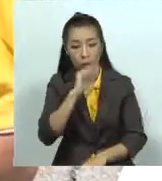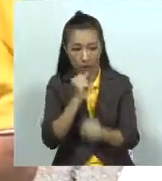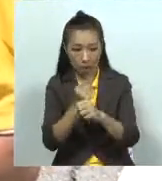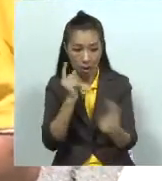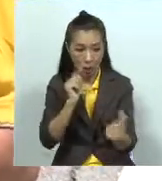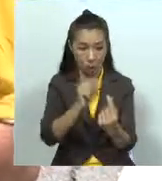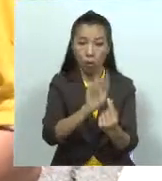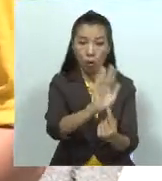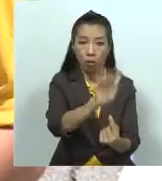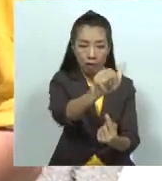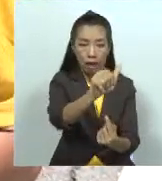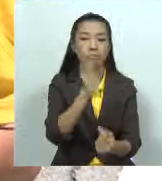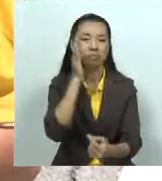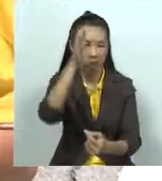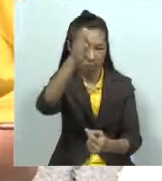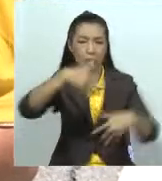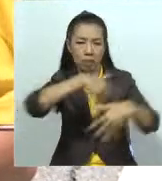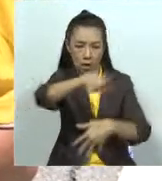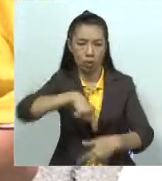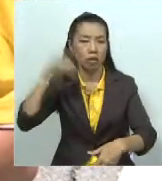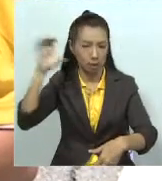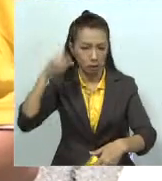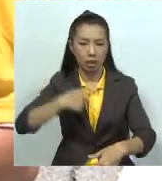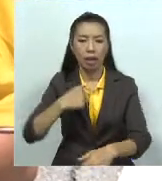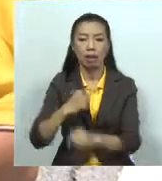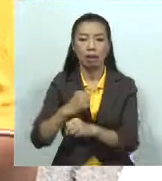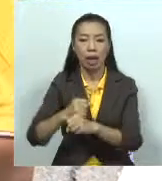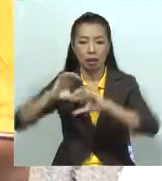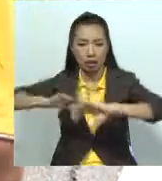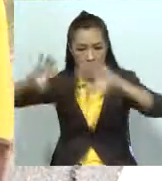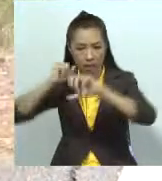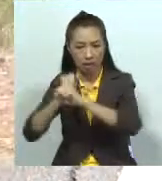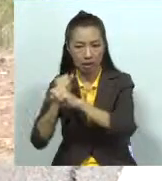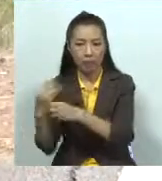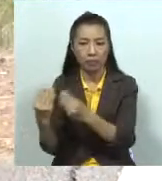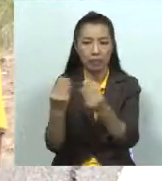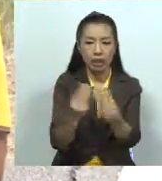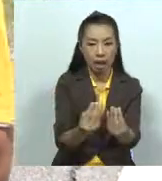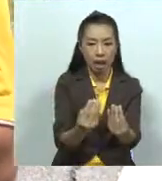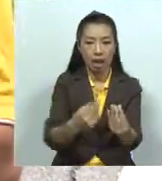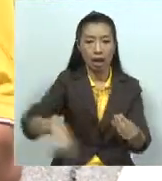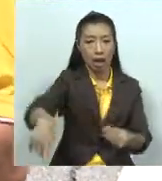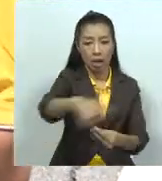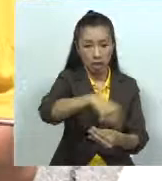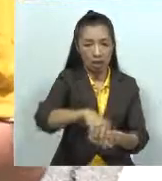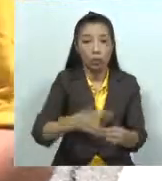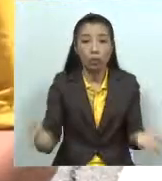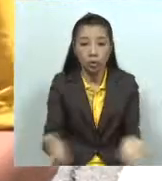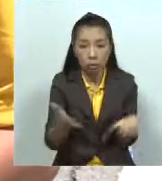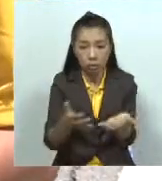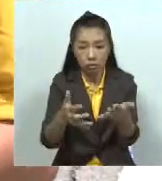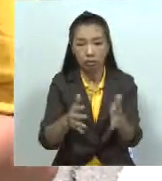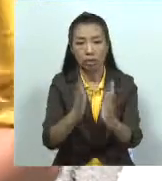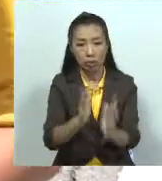ประชาชนเนี่ยก็จะเชื่อมั่นแล้วว่าการทำงานของรัฐบาลที่ทำให้หน่วยงานทางราชการที่ลงไปสนับสนุนและปฏิบัติ